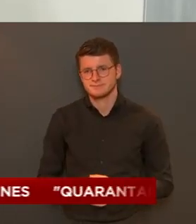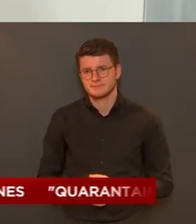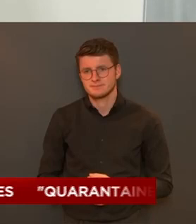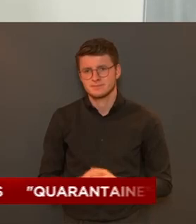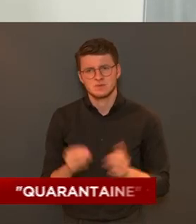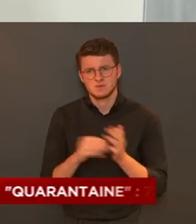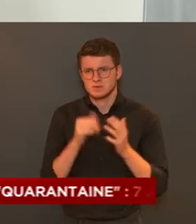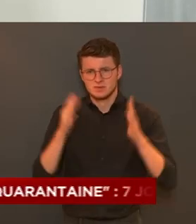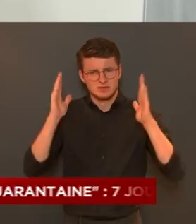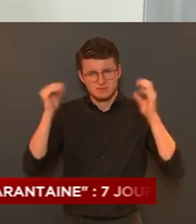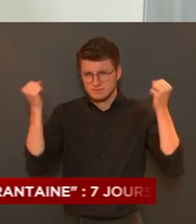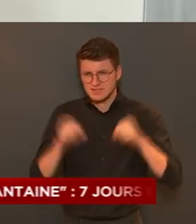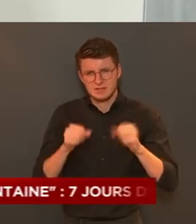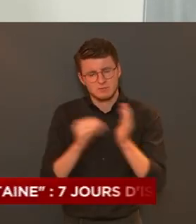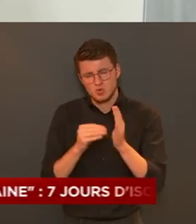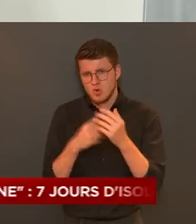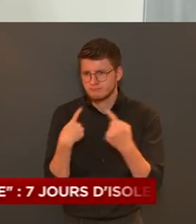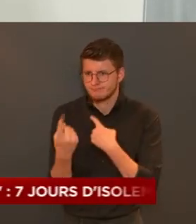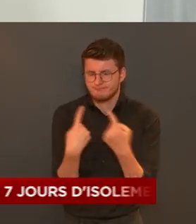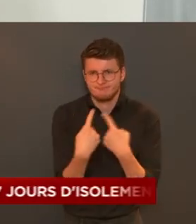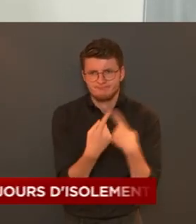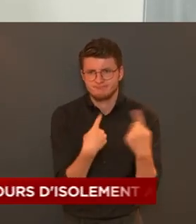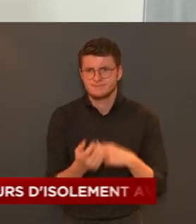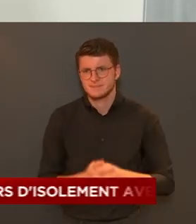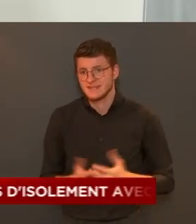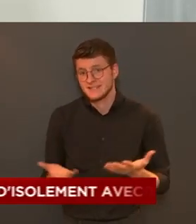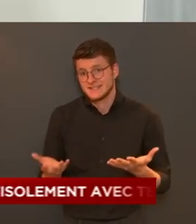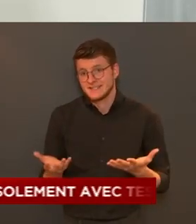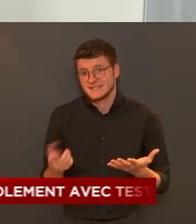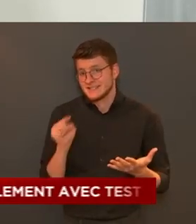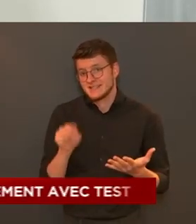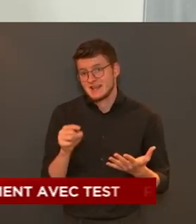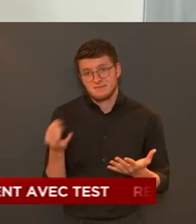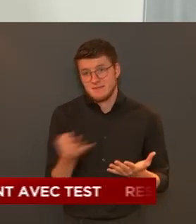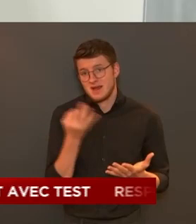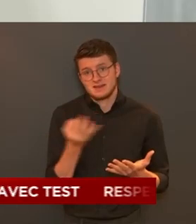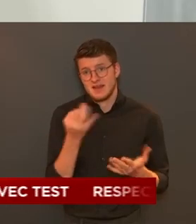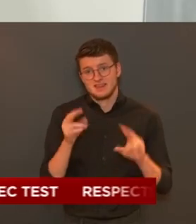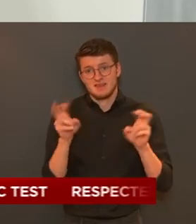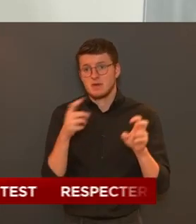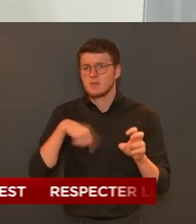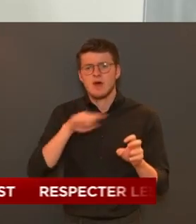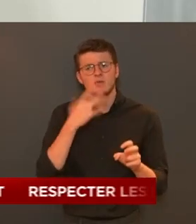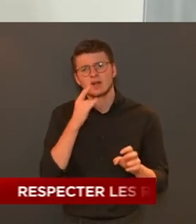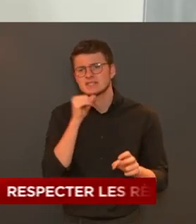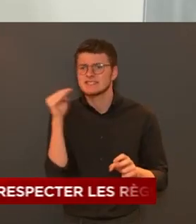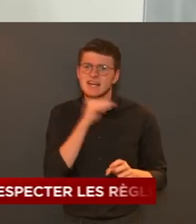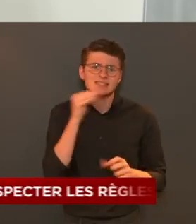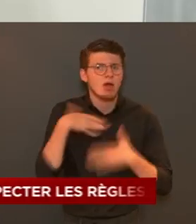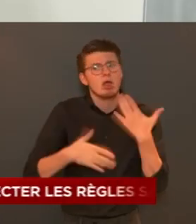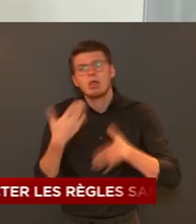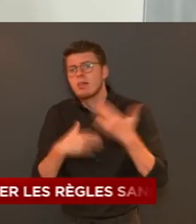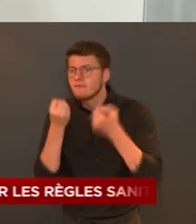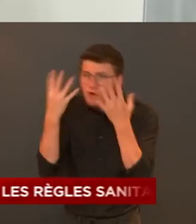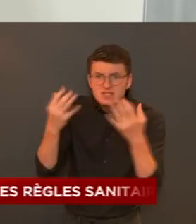définies aujourd'hui. Nous n'avons pas encore pris de décision définitive, mais c'est trop important. C'est trop important et nous ne pouvons pas